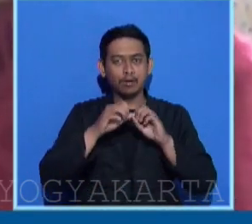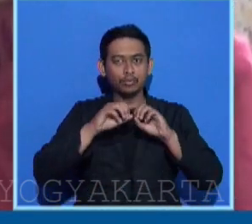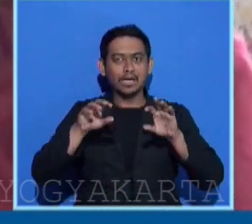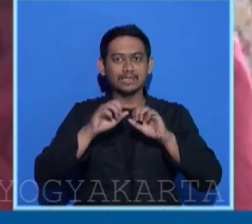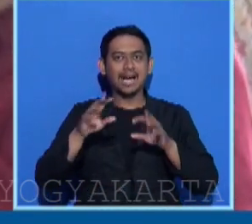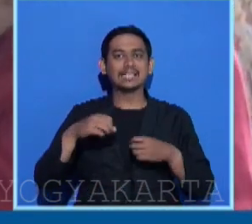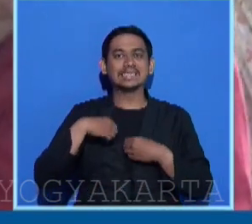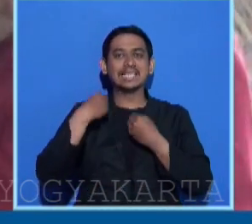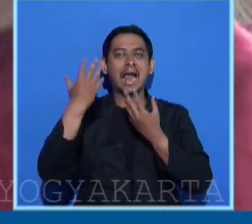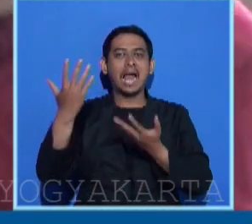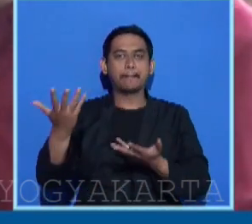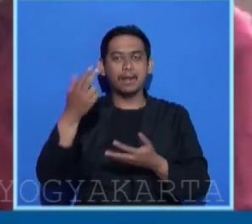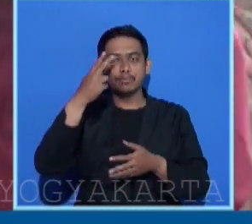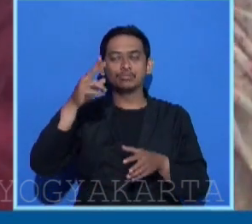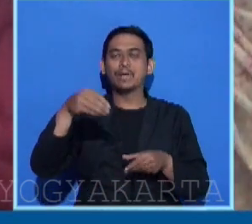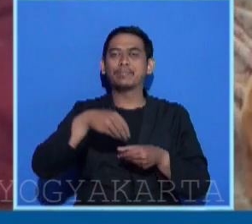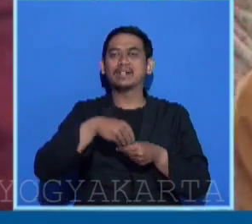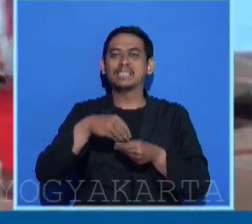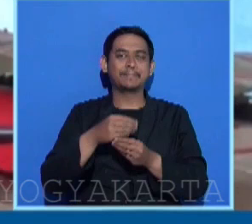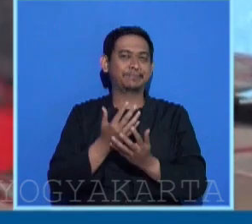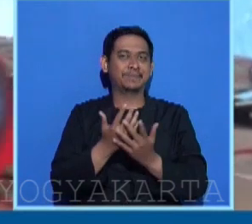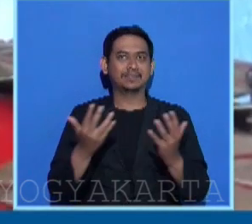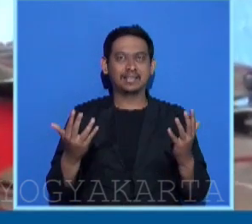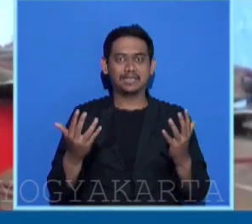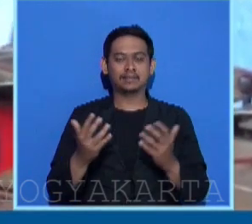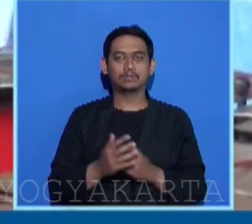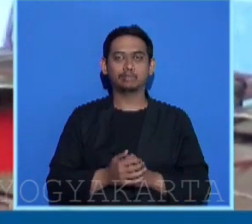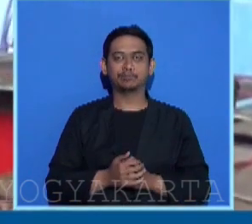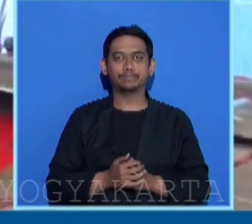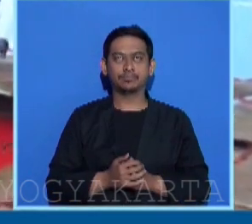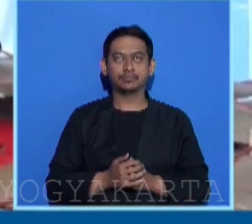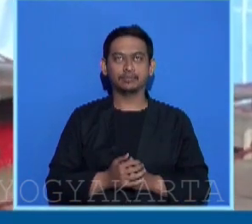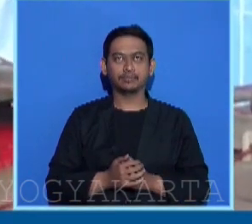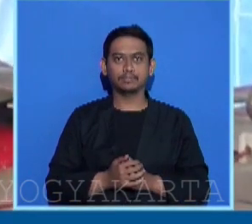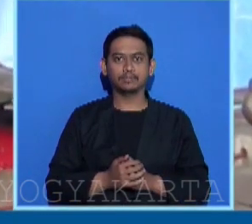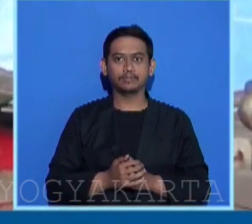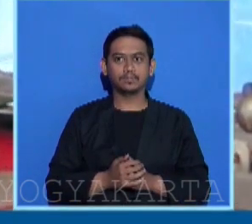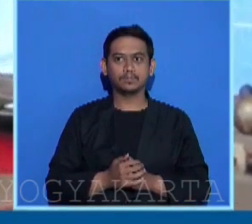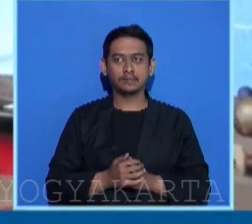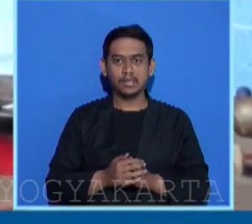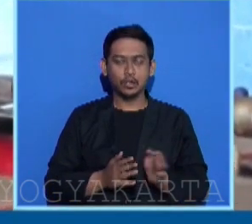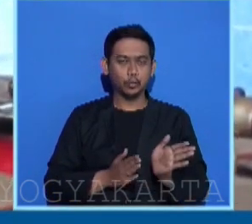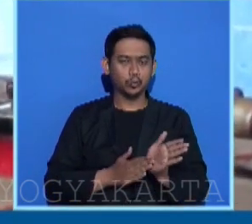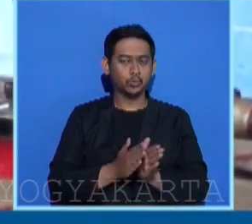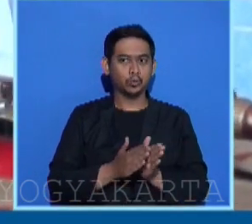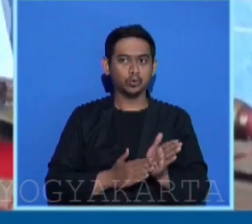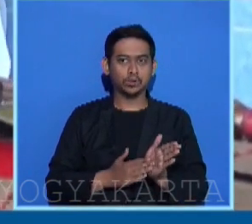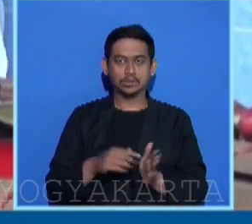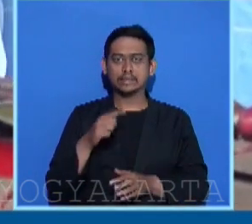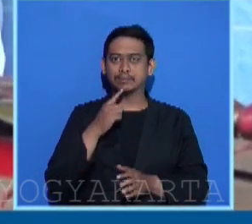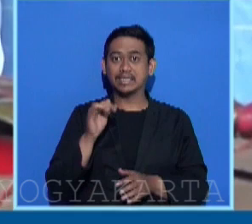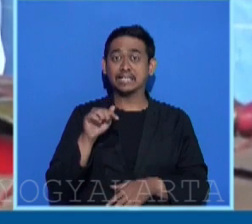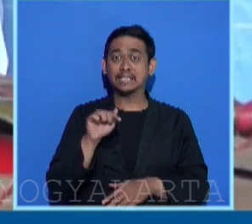manahing warga masyarakat. Ing satengahing soyong rembakaning seni musik modern, kesenian terbangan sak menika sampun awis